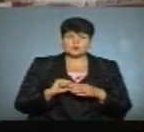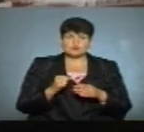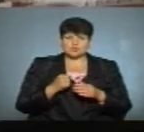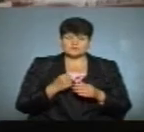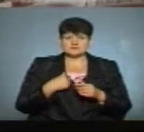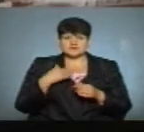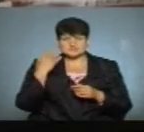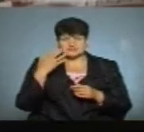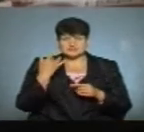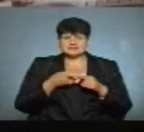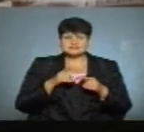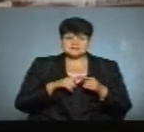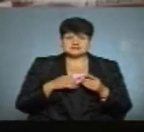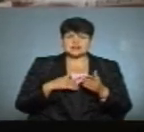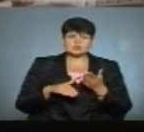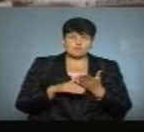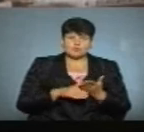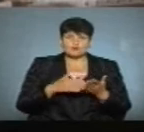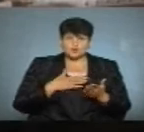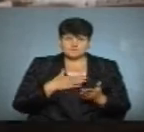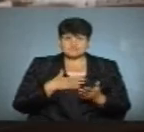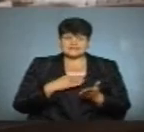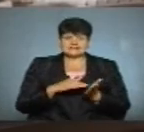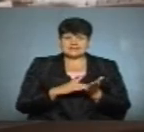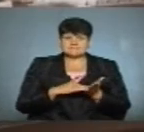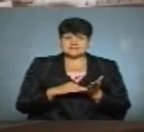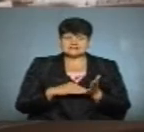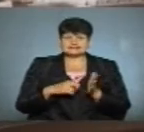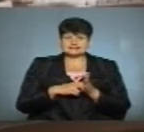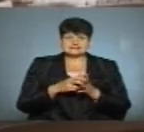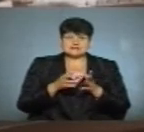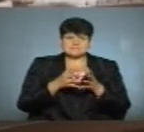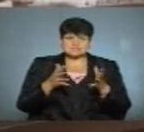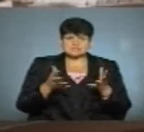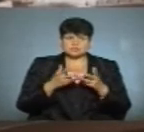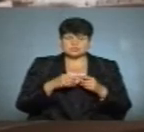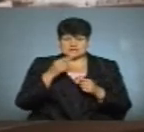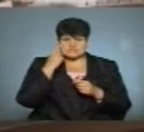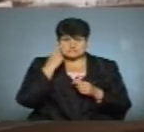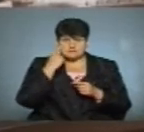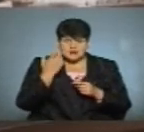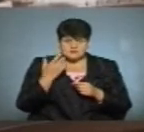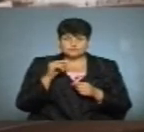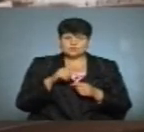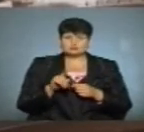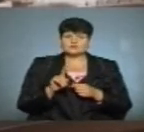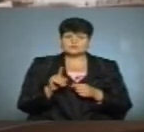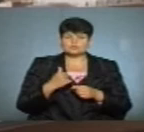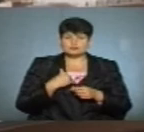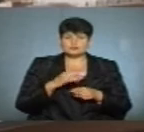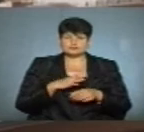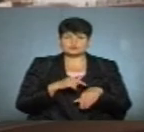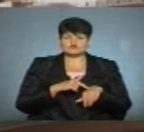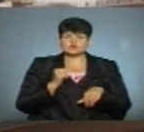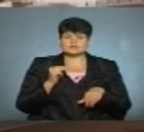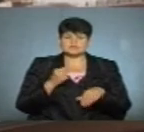і мені здається, саме це допомогло мені написати лист на максимальну кількість балів, тому що у мене було відчуття,